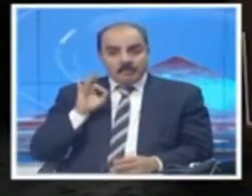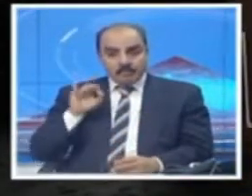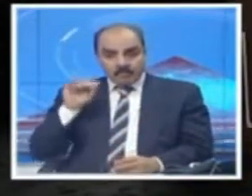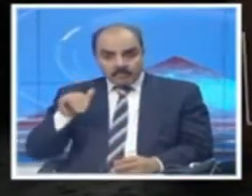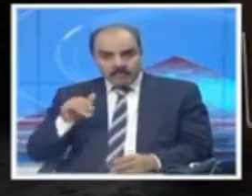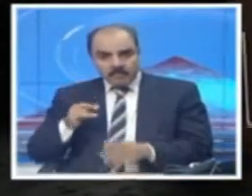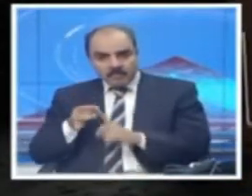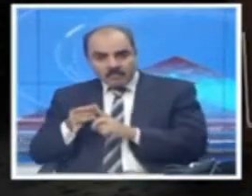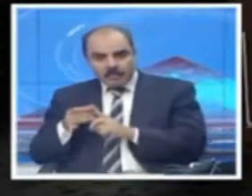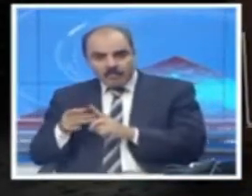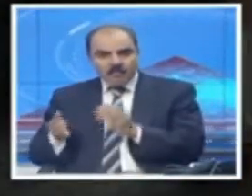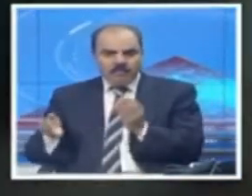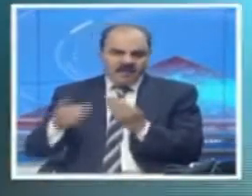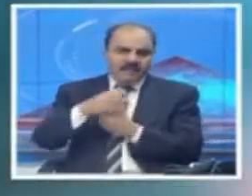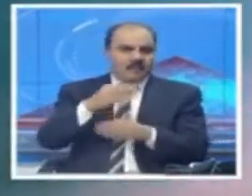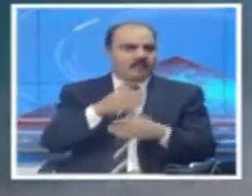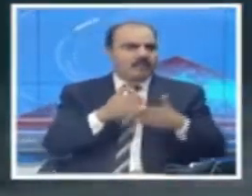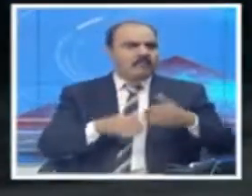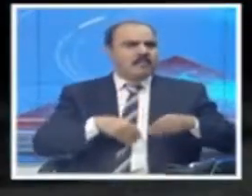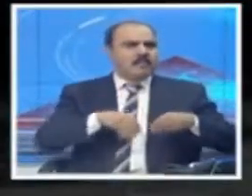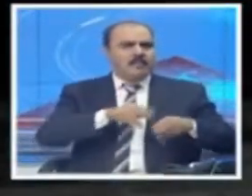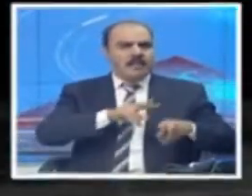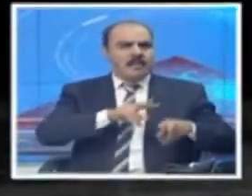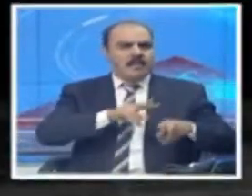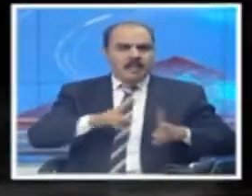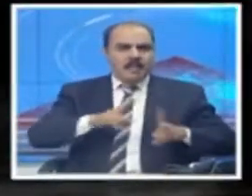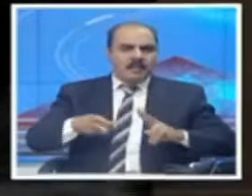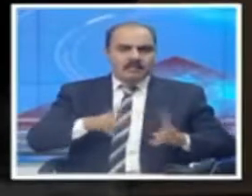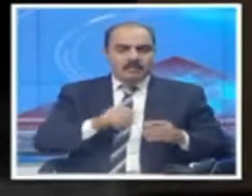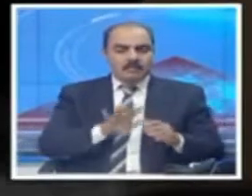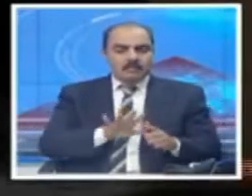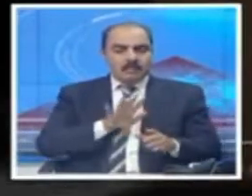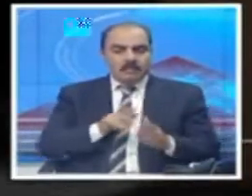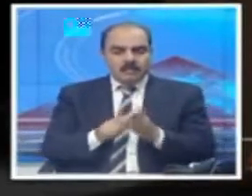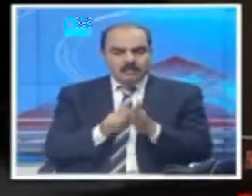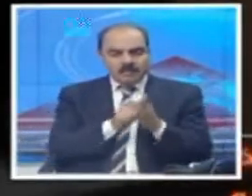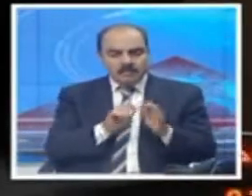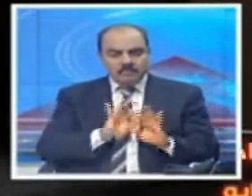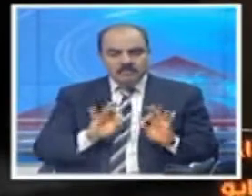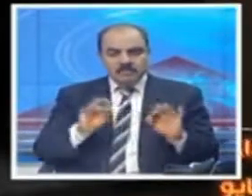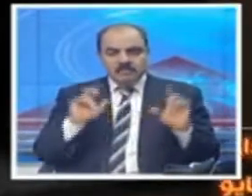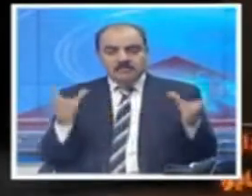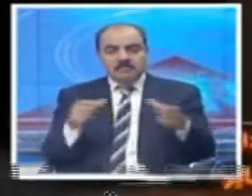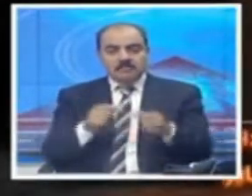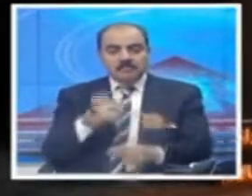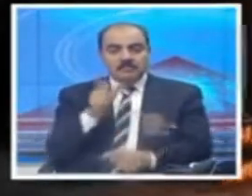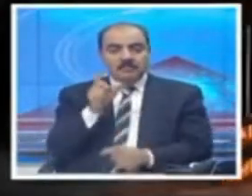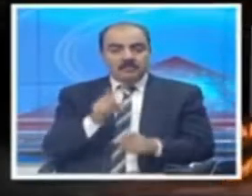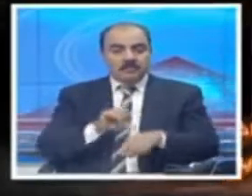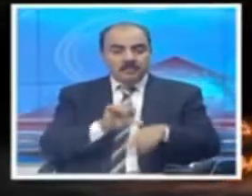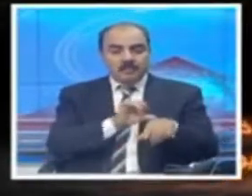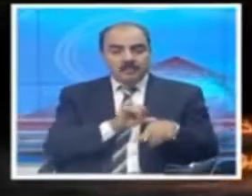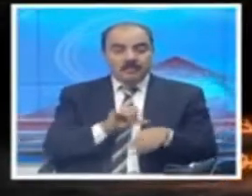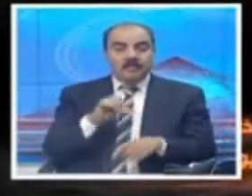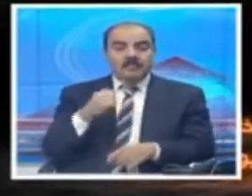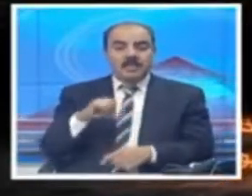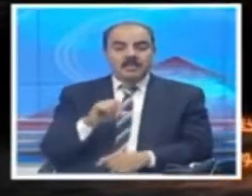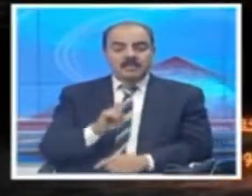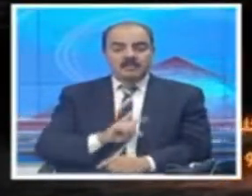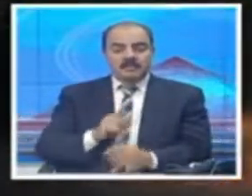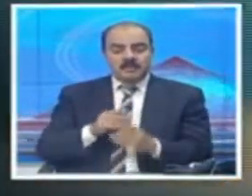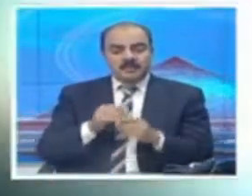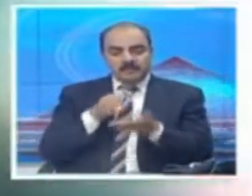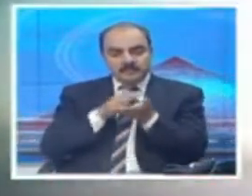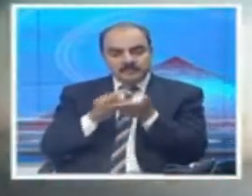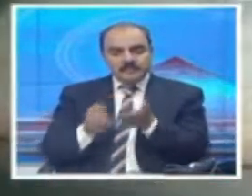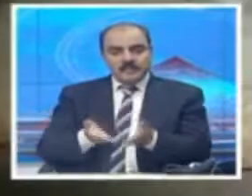متحصلات الإتجار في المواد المخدرة. كما اتخذت الإدارة القانونية حيال 9 مركزاً غير مرخص لعلاج